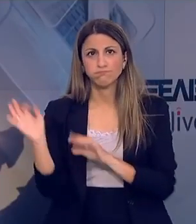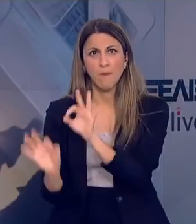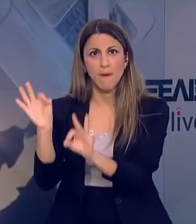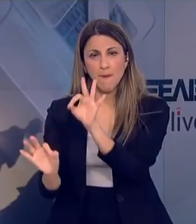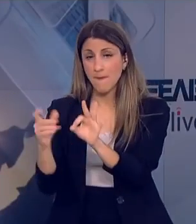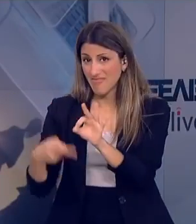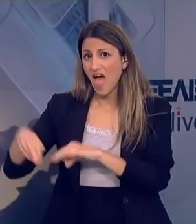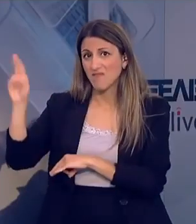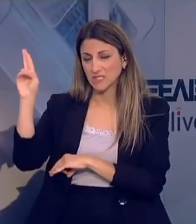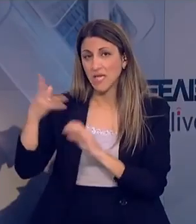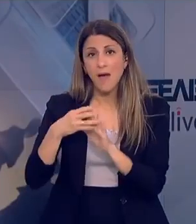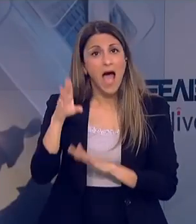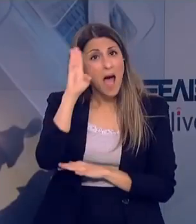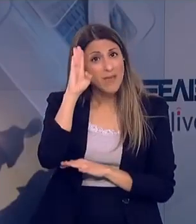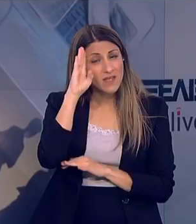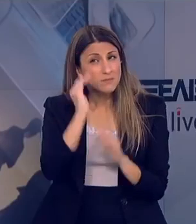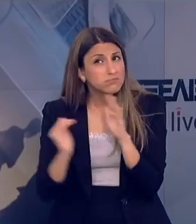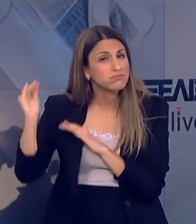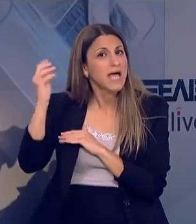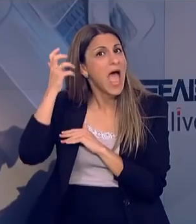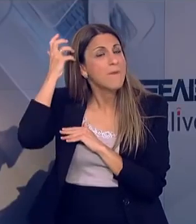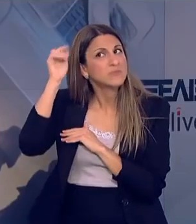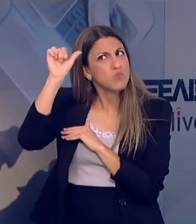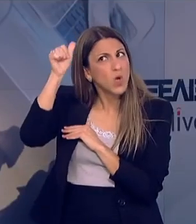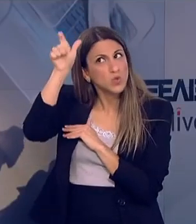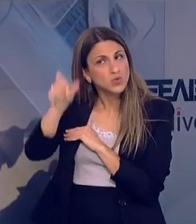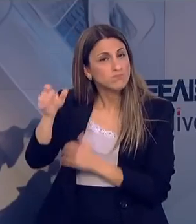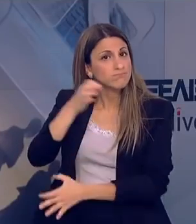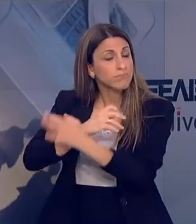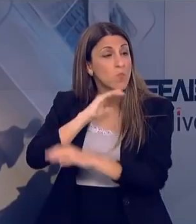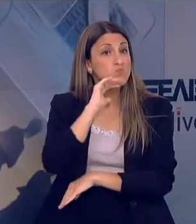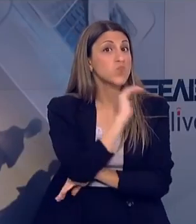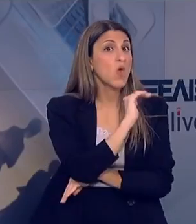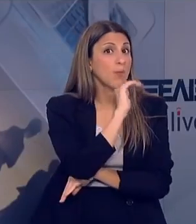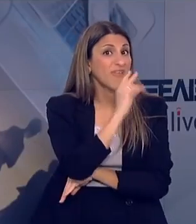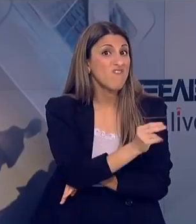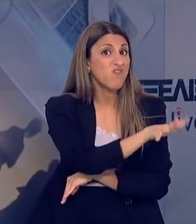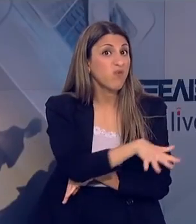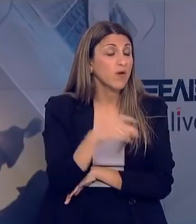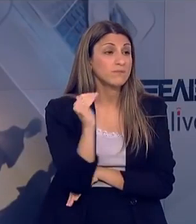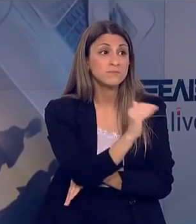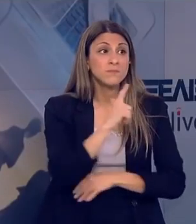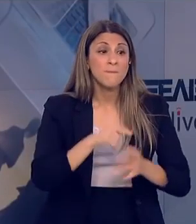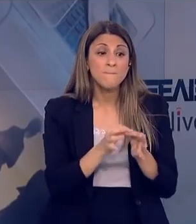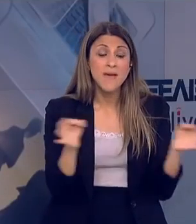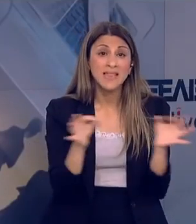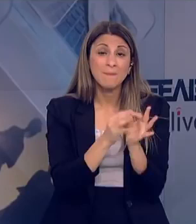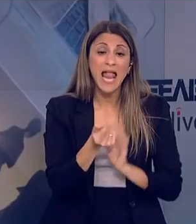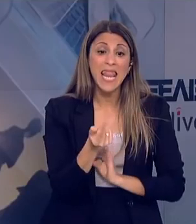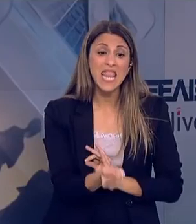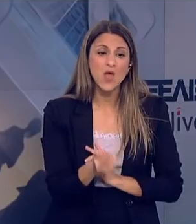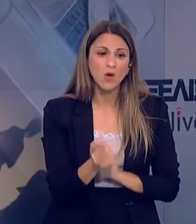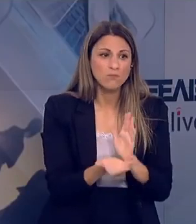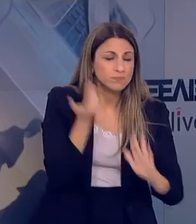Στις ΗΠΑ, ο επικεφαλής επιστήμονας προειδοποιεί το Κογκρέσο για την ανάγκη για σταδιακή και όχι ταχεία άρση των περιοριστικών